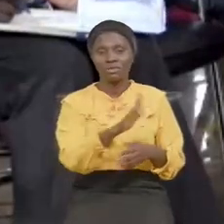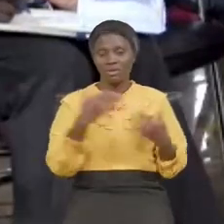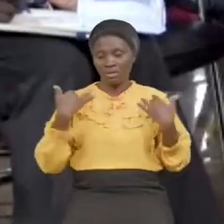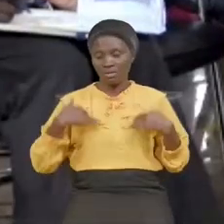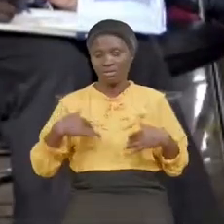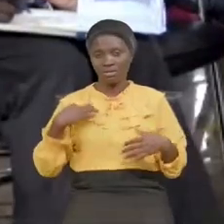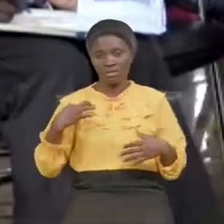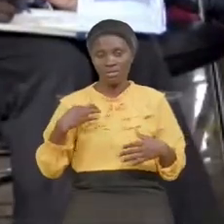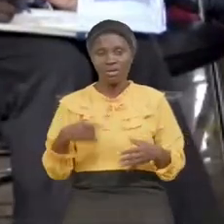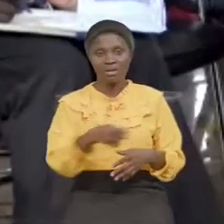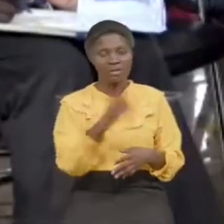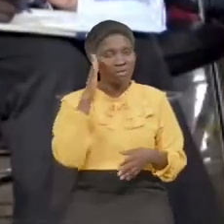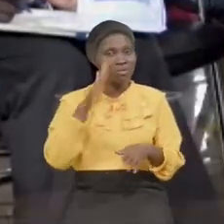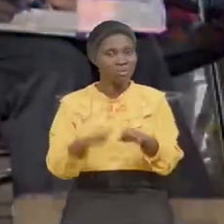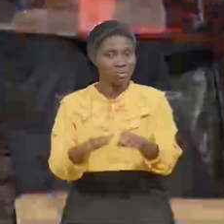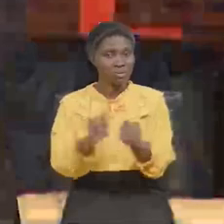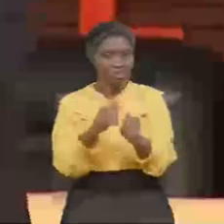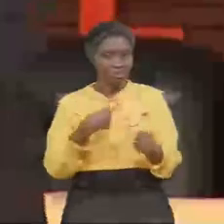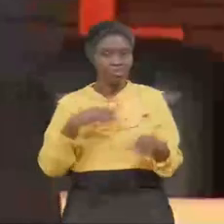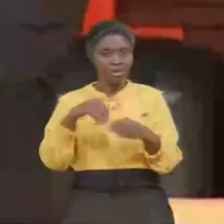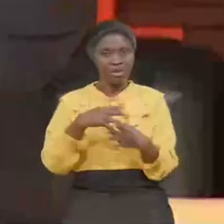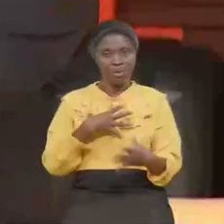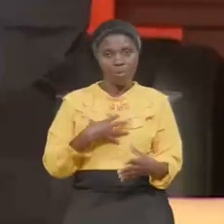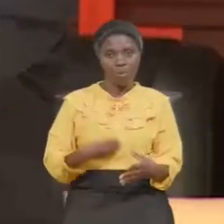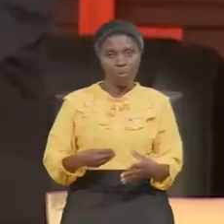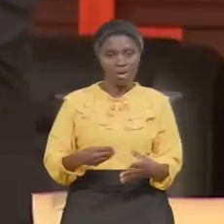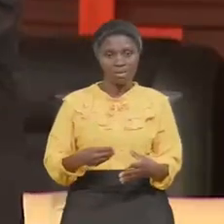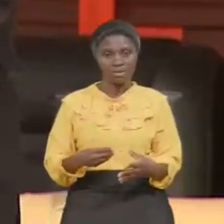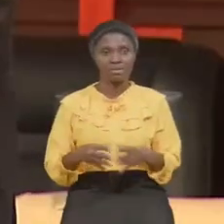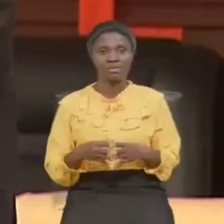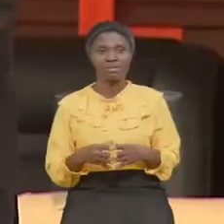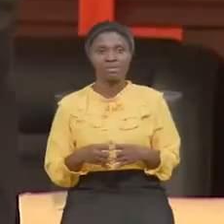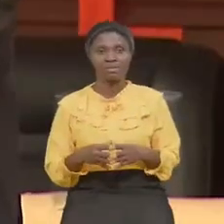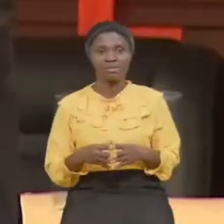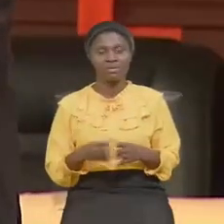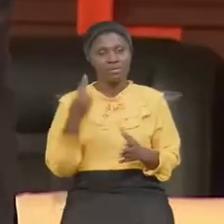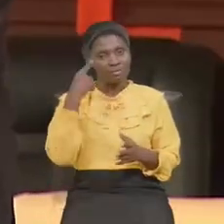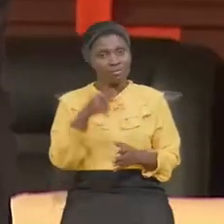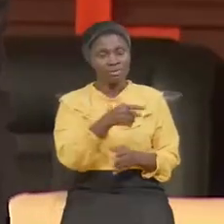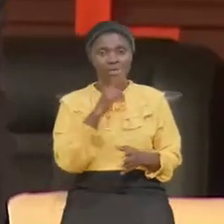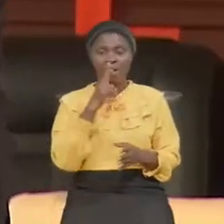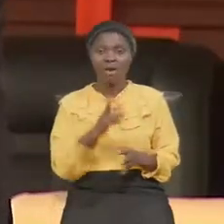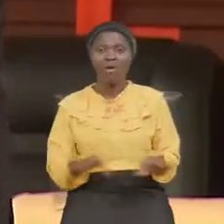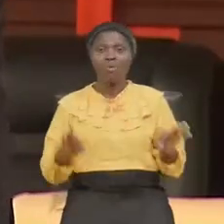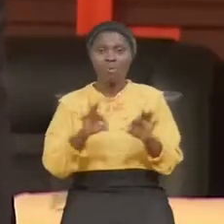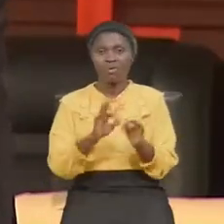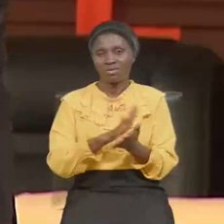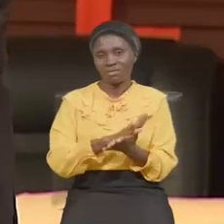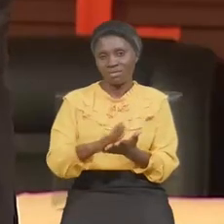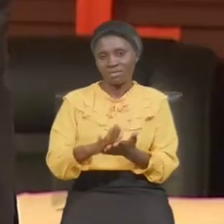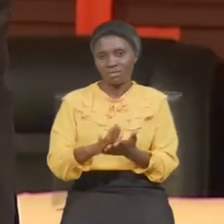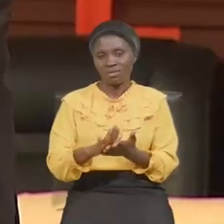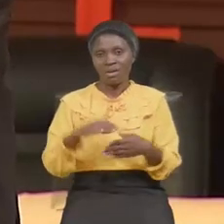moi en vêtements blancs, parce qu'ils en sont dignes. Rendus dignes par le sang de